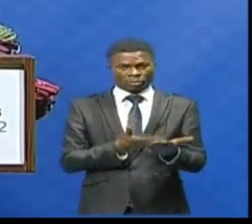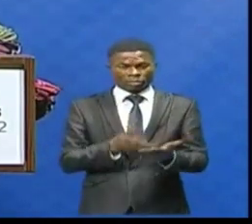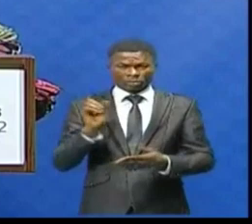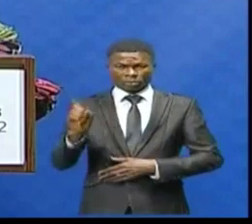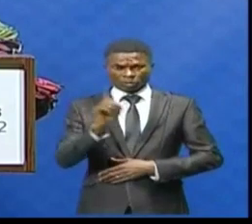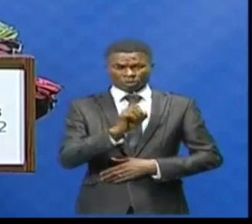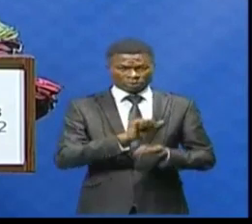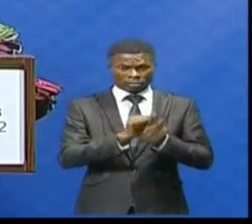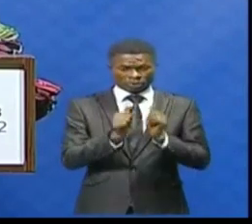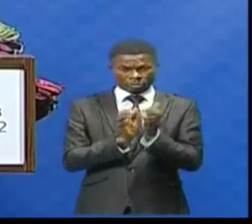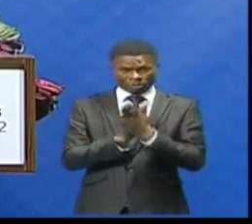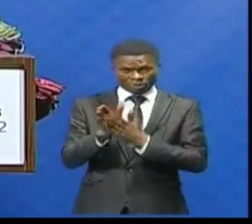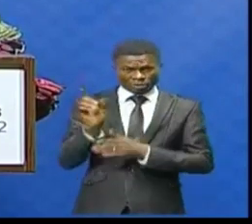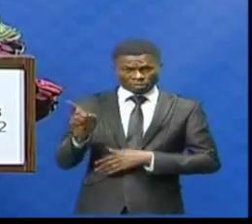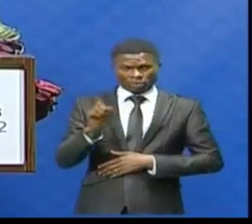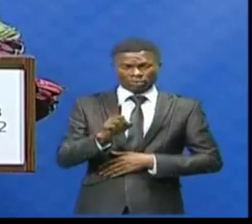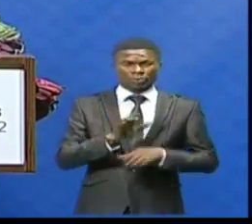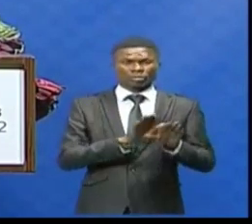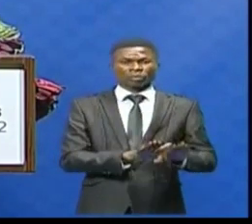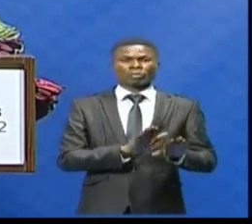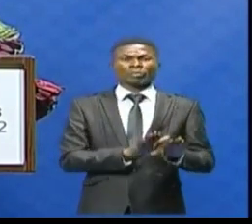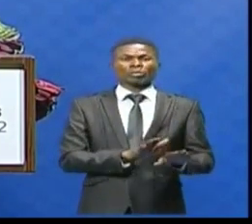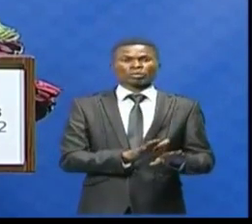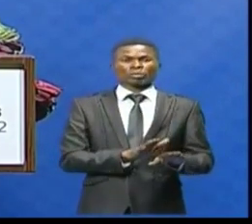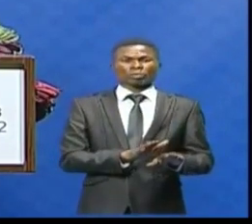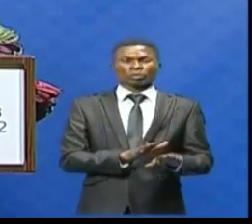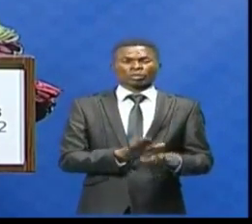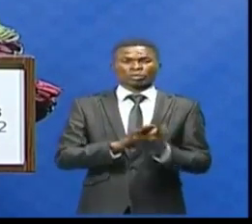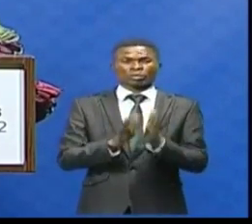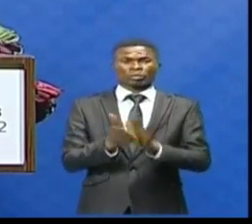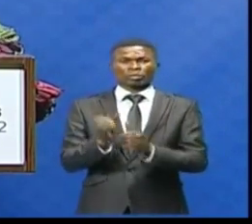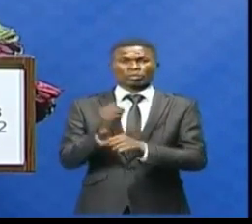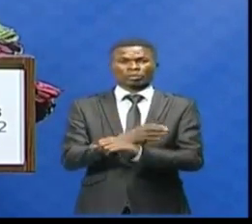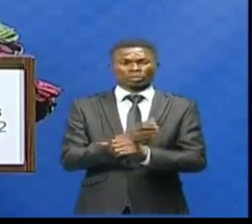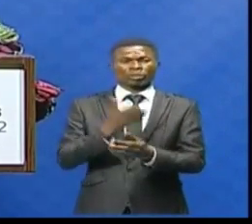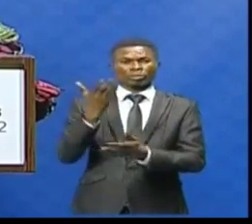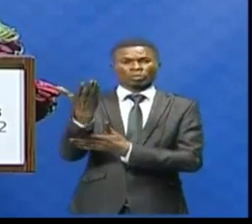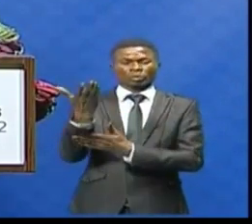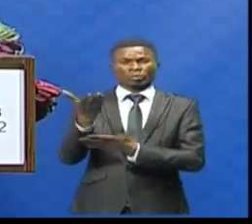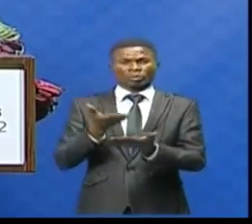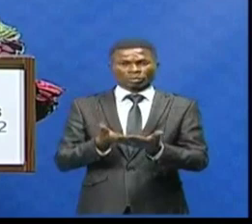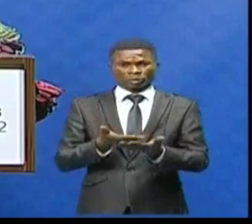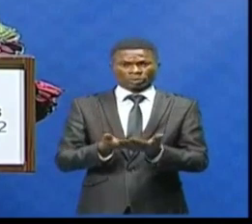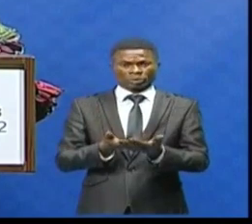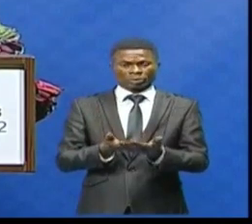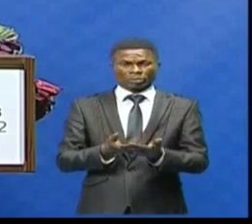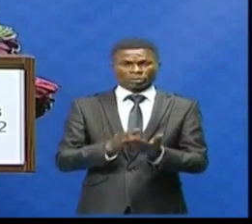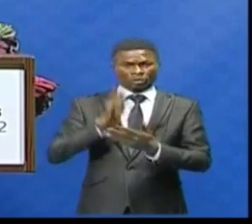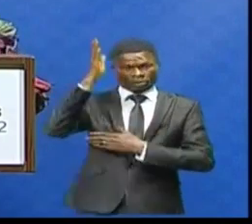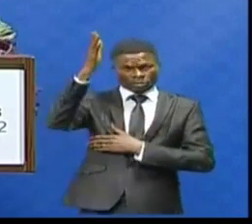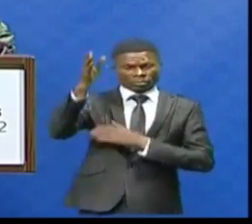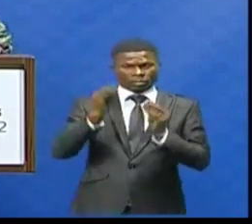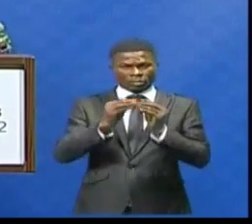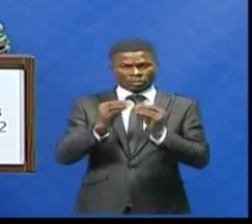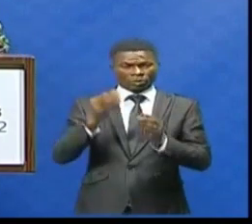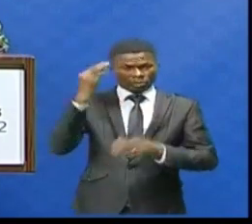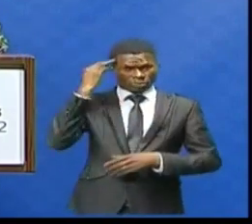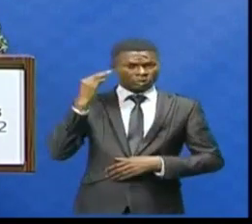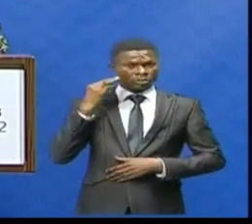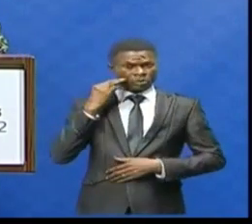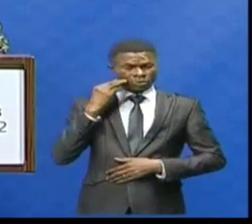sait qu'il en concerne est attendu quand à la matérialisation de cette recommandation lors du prochain conseil des